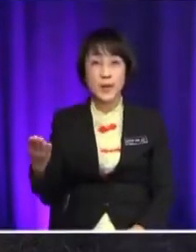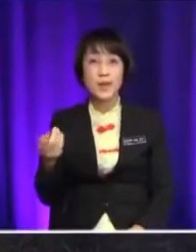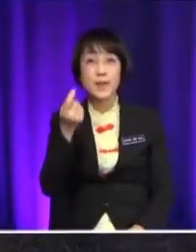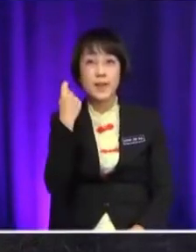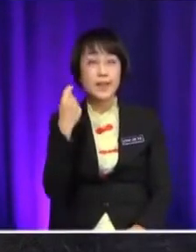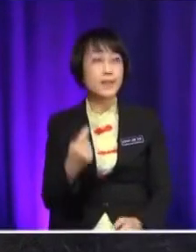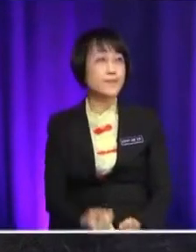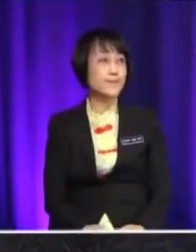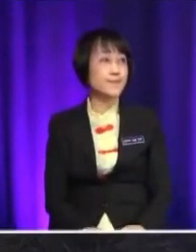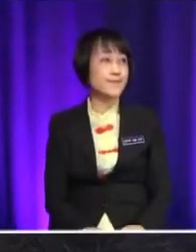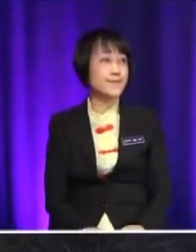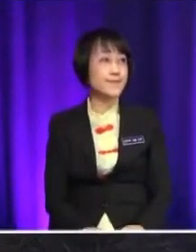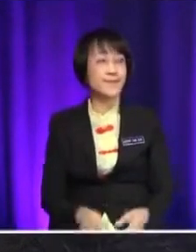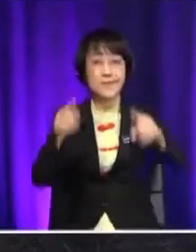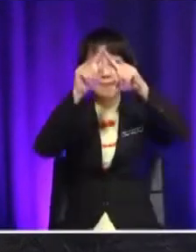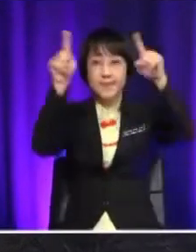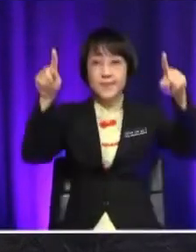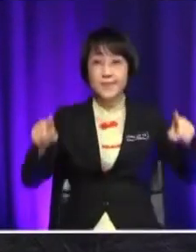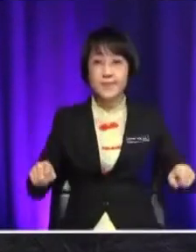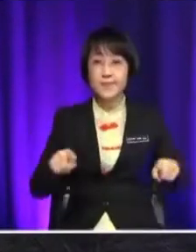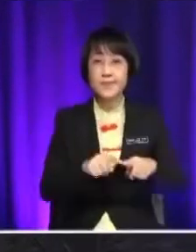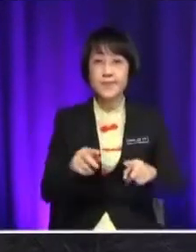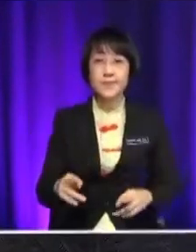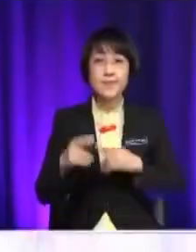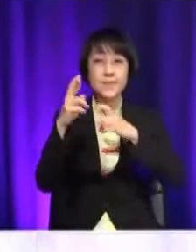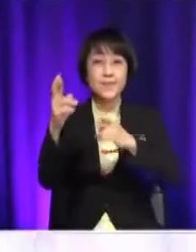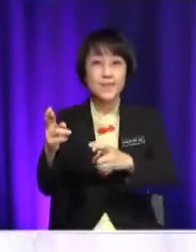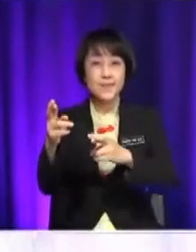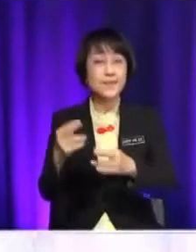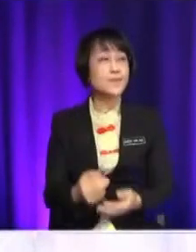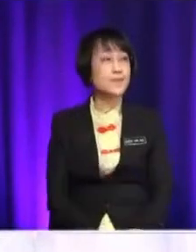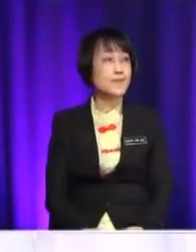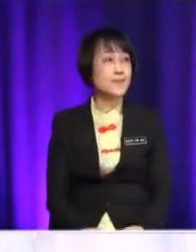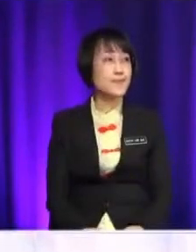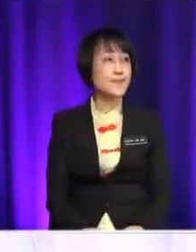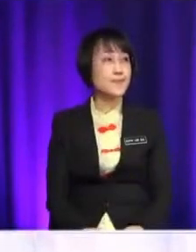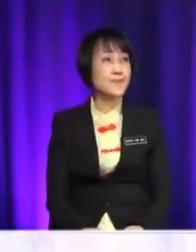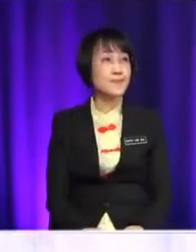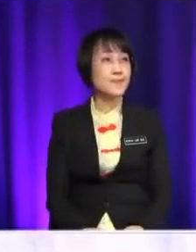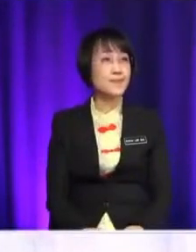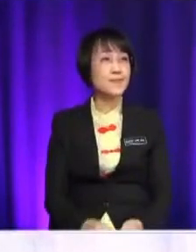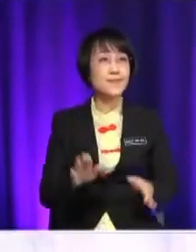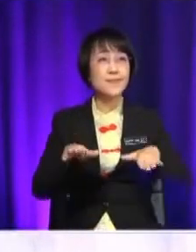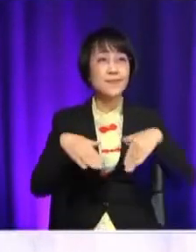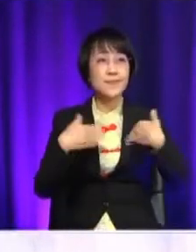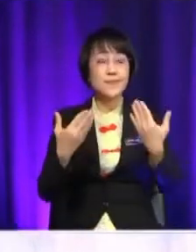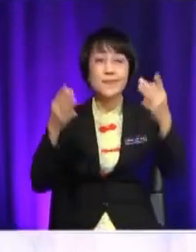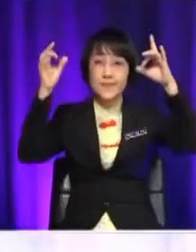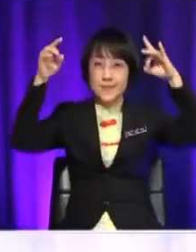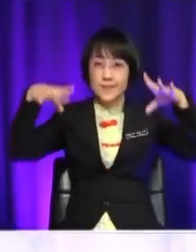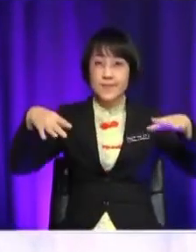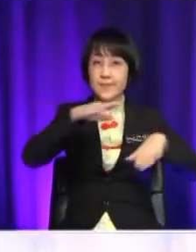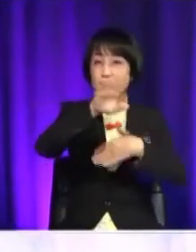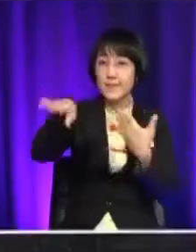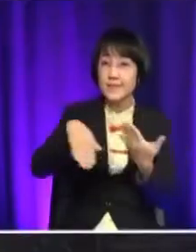ganjaran ni, banyak dah mereka peroleh murid kita pada hari ini. Jadi bagaimana pentafsiran keseluruhan untuk murid-murid? Okey, baik. Pada hari